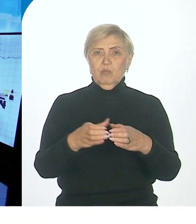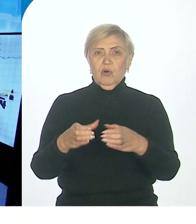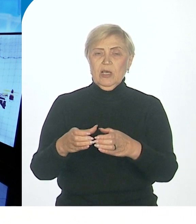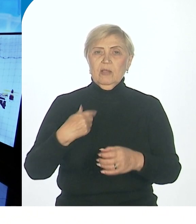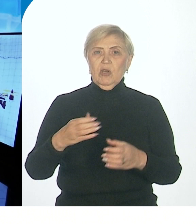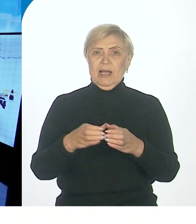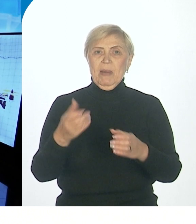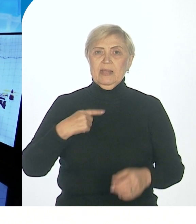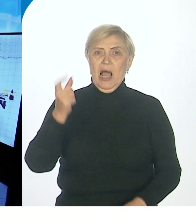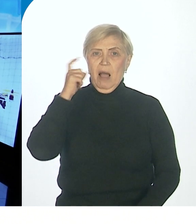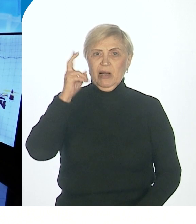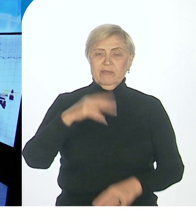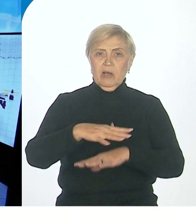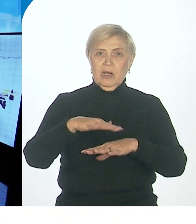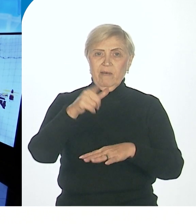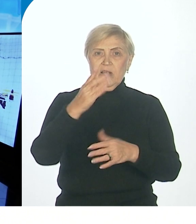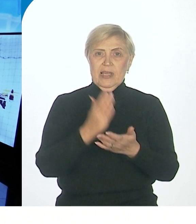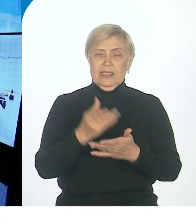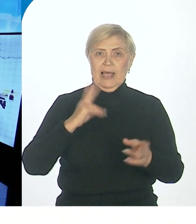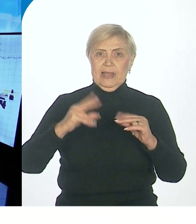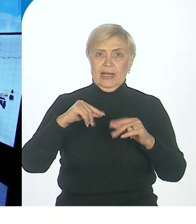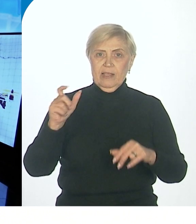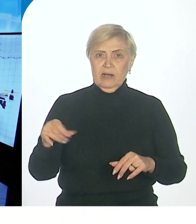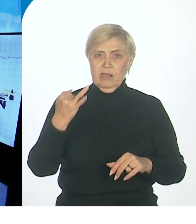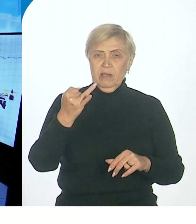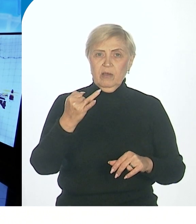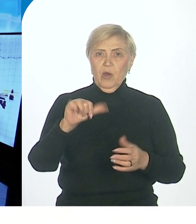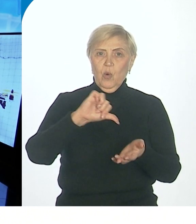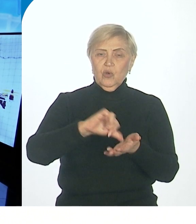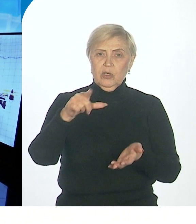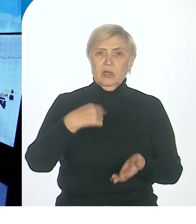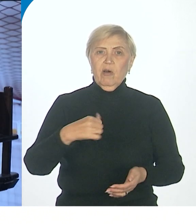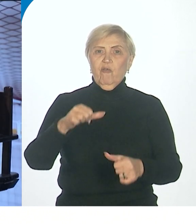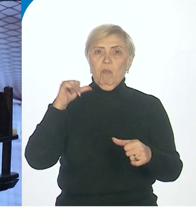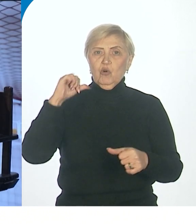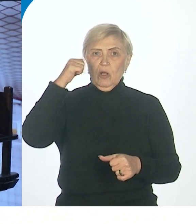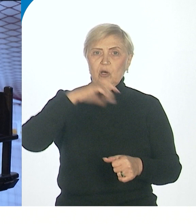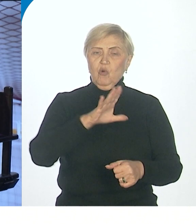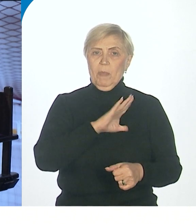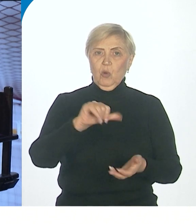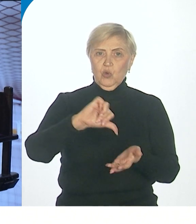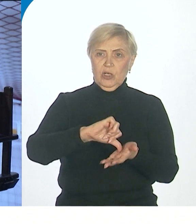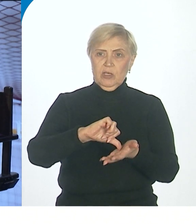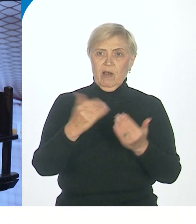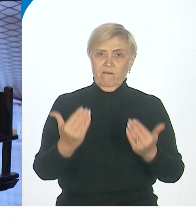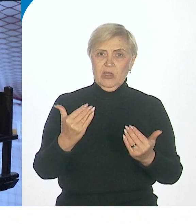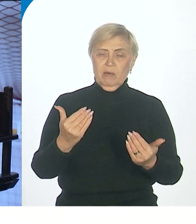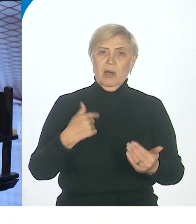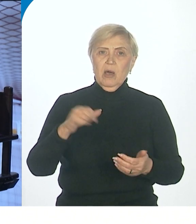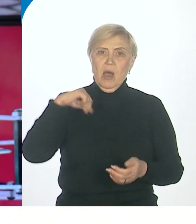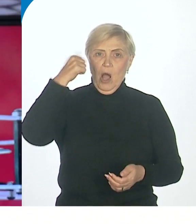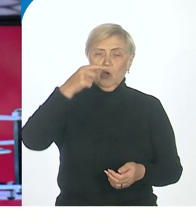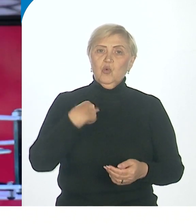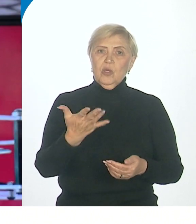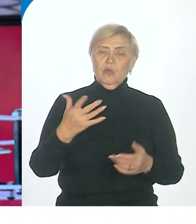края. Вы являетесь и тренером, и участником ее. Я в том году был участником. В этом, году я уже тренер, да. Чтобы